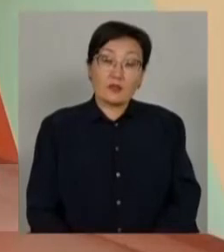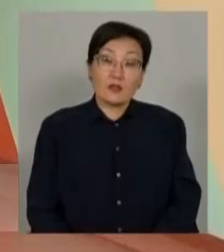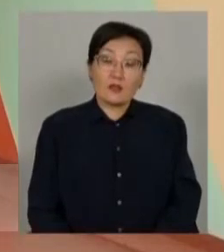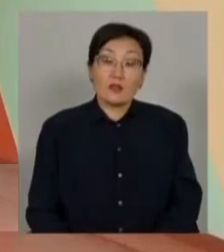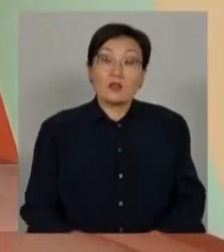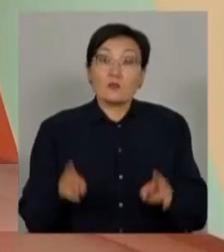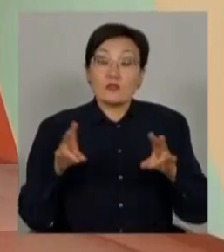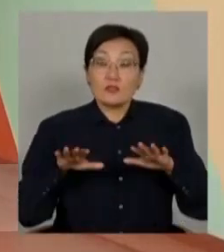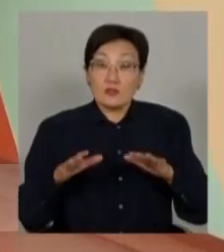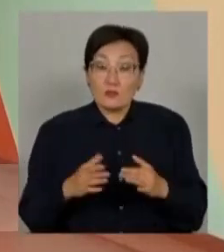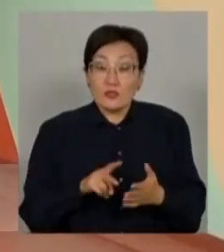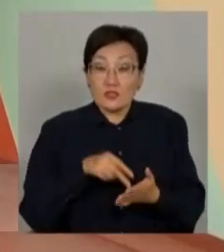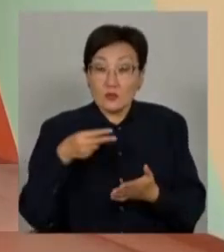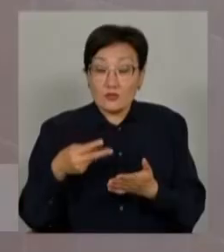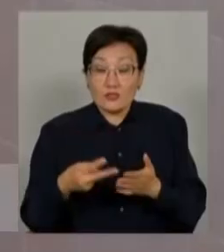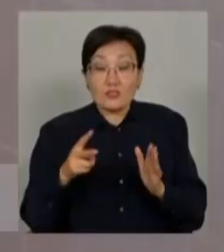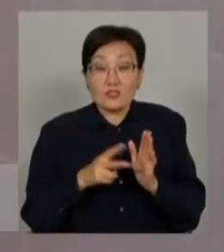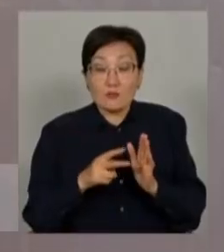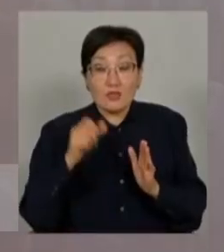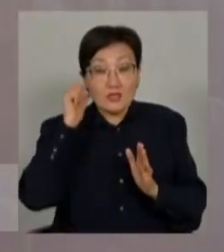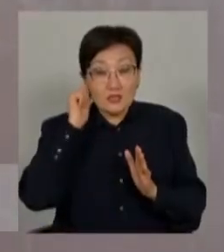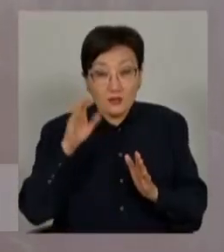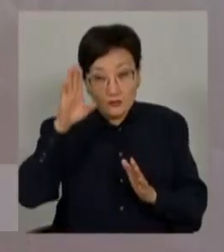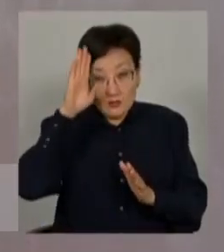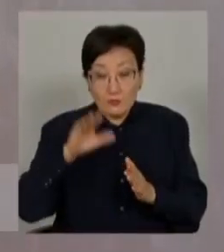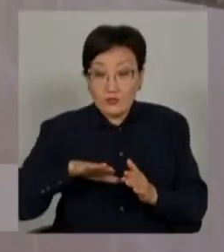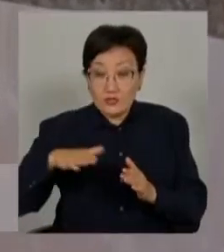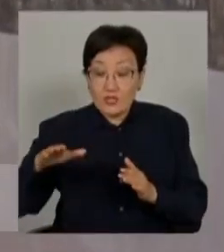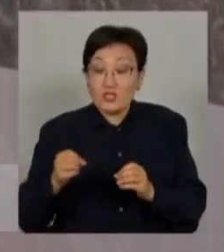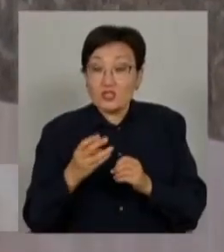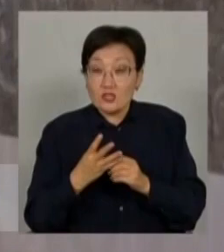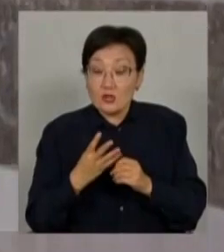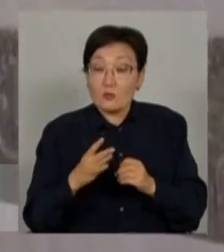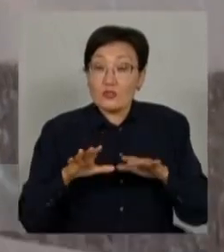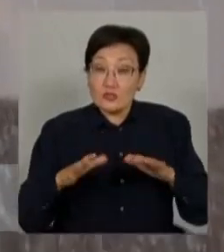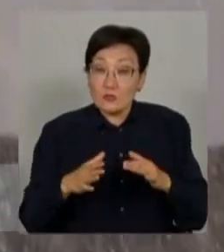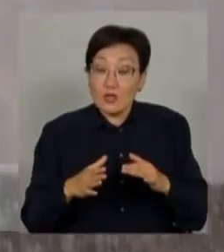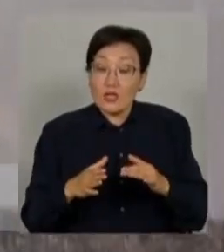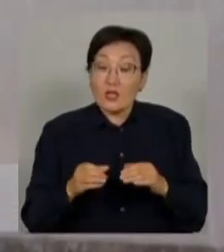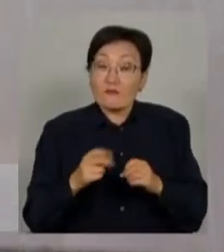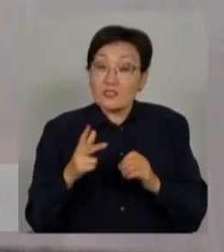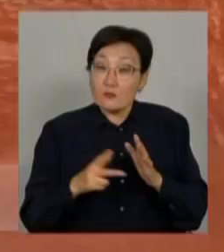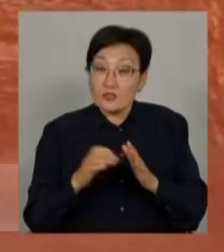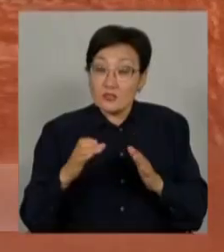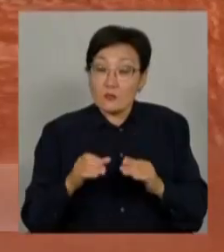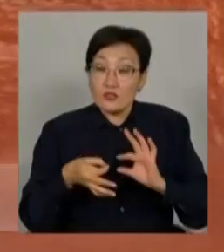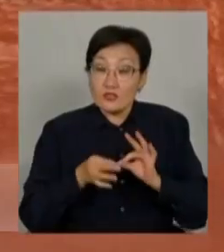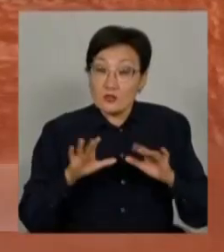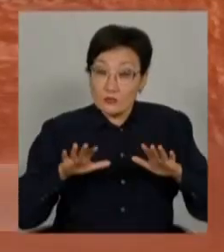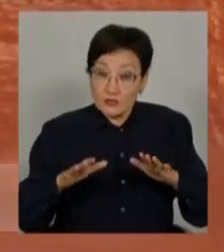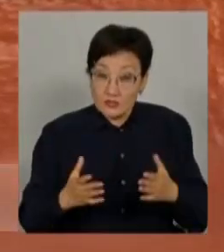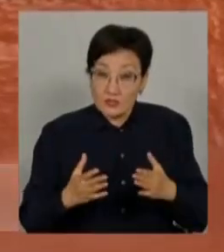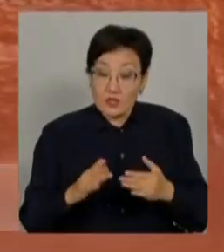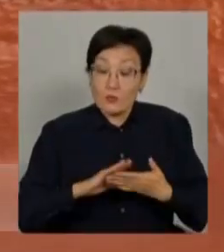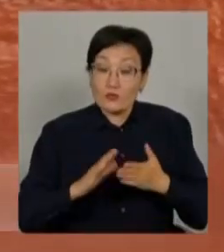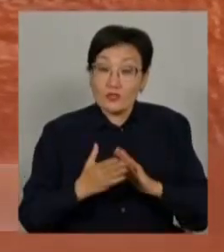несчастный случай с падением семилетнего мальчика с лестницей в школе гимназии номер 14 произошел 18 сентября подробности о случившемся